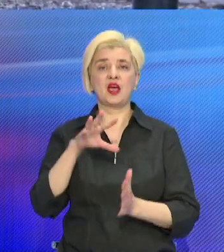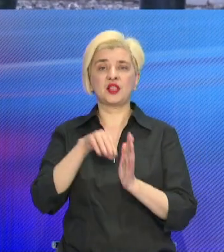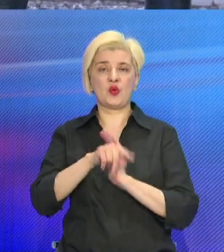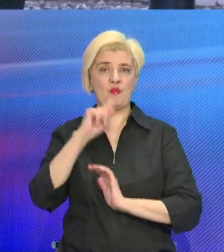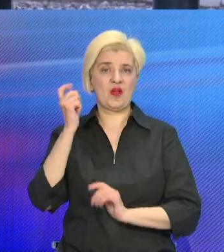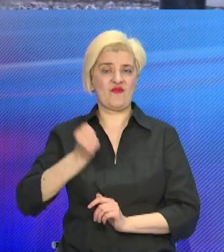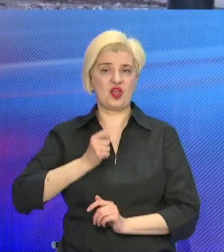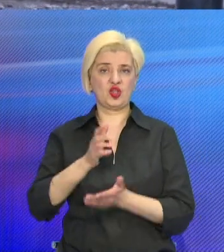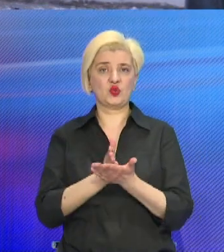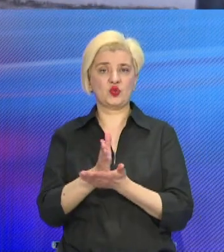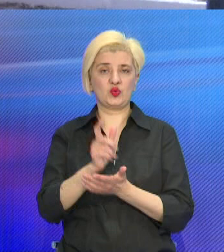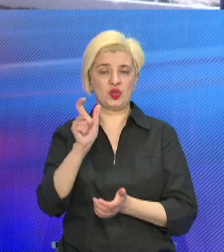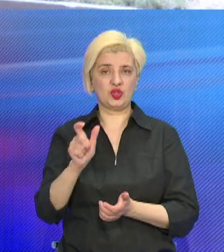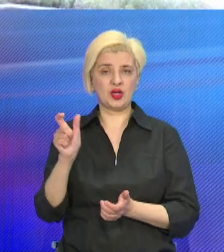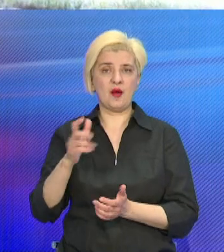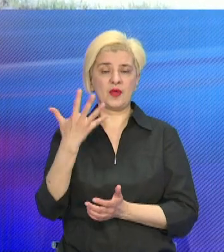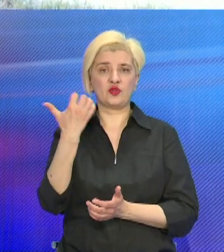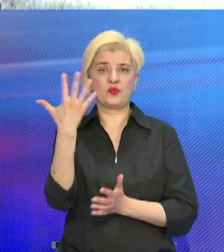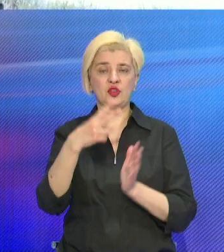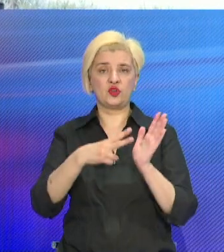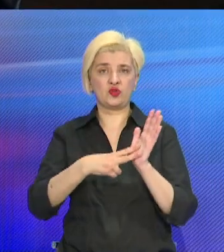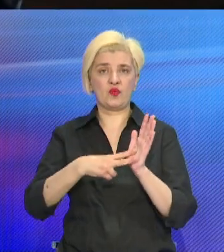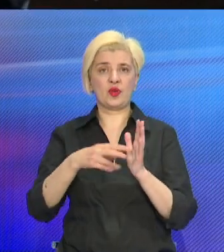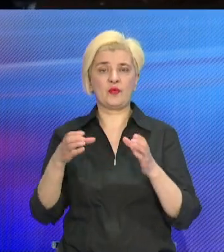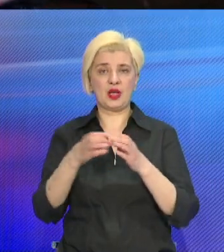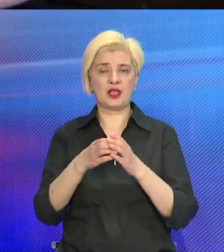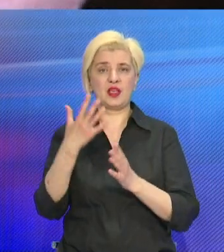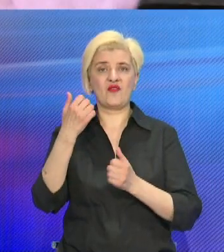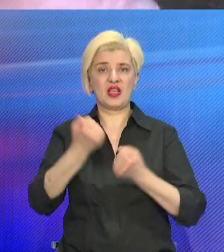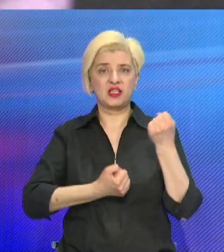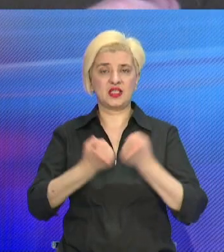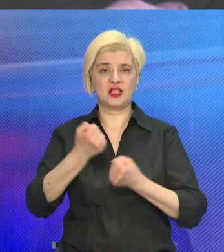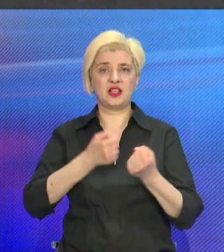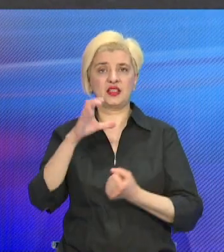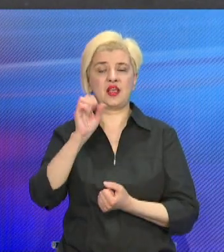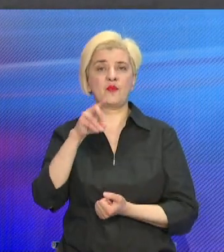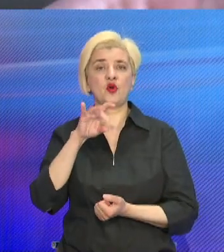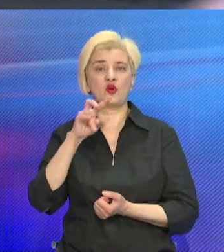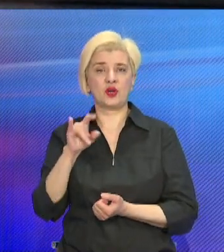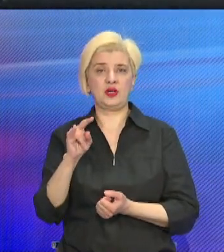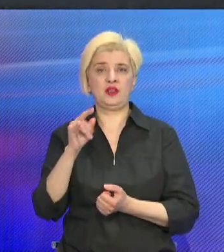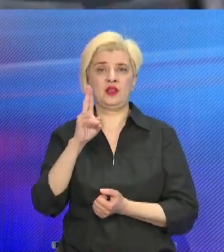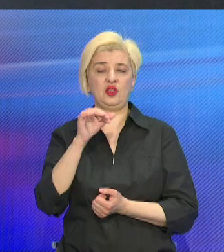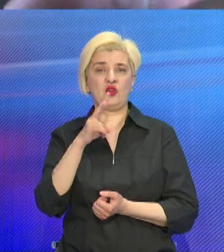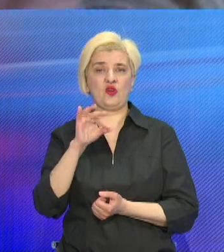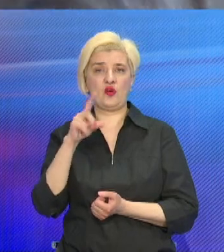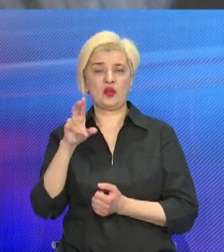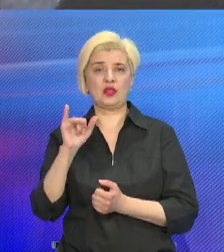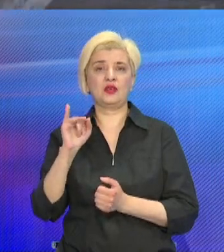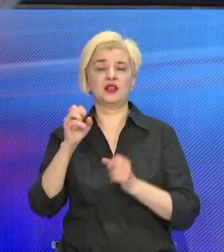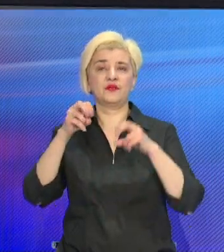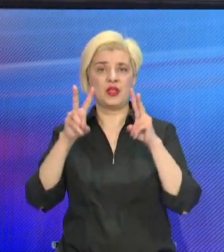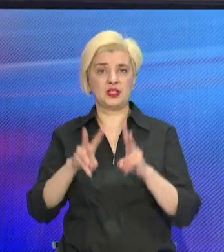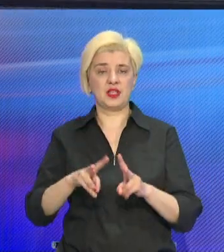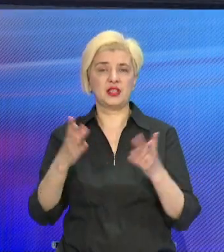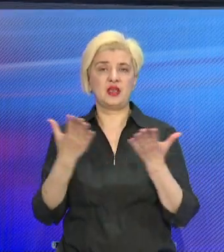военнослужащих 557-й инженерной бригады, водители, саперы, маскировщики, кинологи и специалисты, которые уваходят в склад разликов войсковой